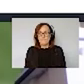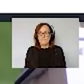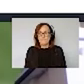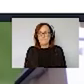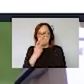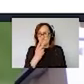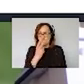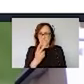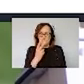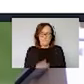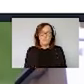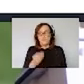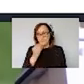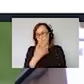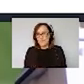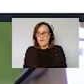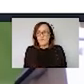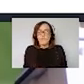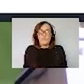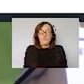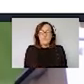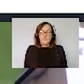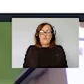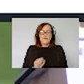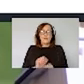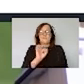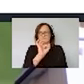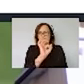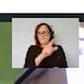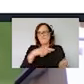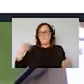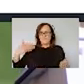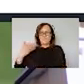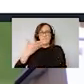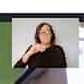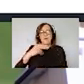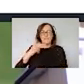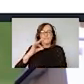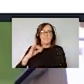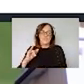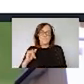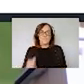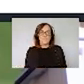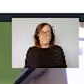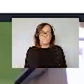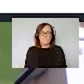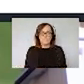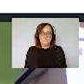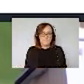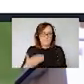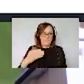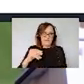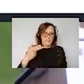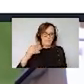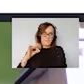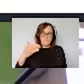Widać czy nie widać? Widać, super, dziękuję. O, rewelacja. Jesteśmy na moim Menti, zobaczcie Państwo, to jest Mentimeter i moment,